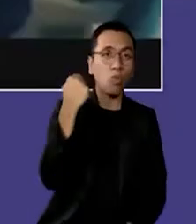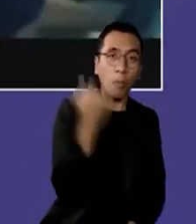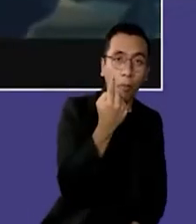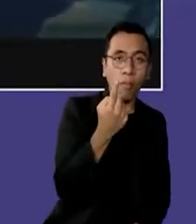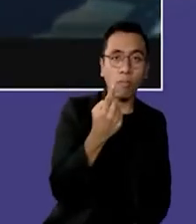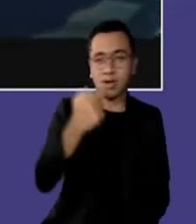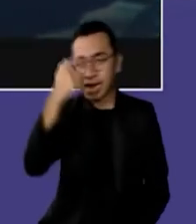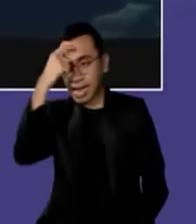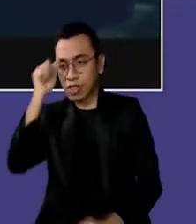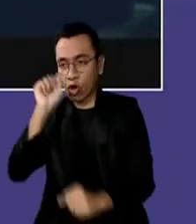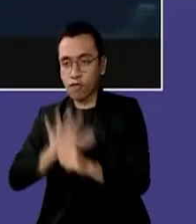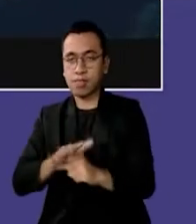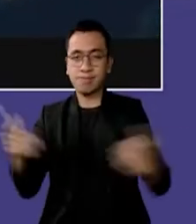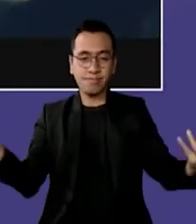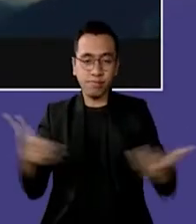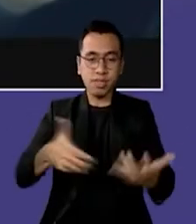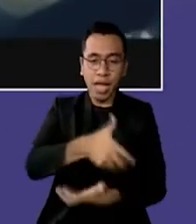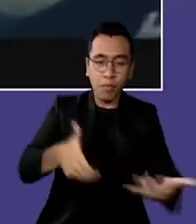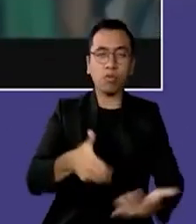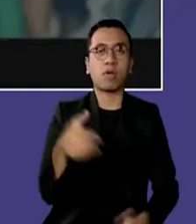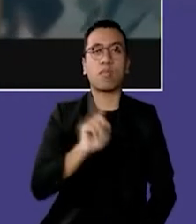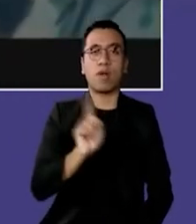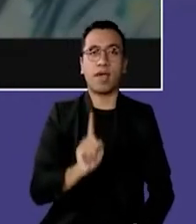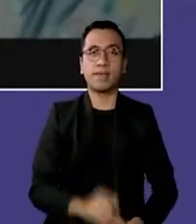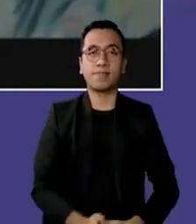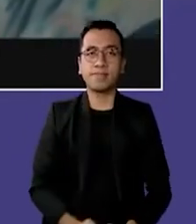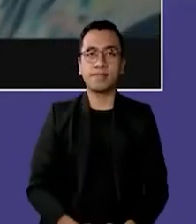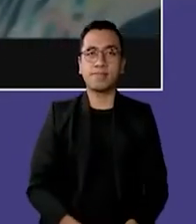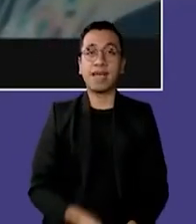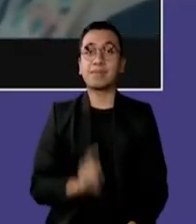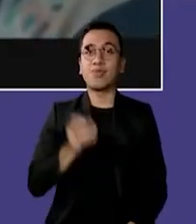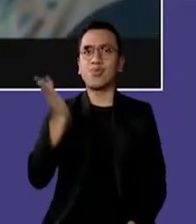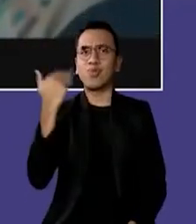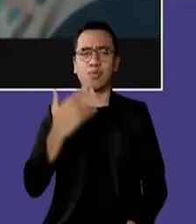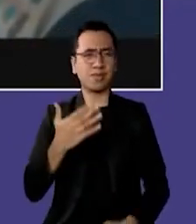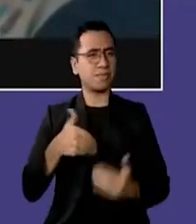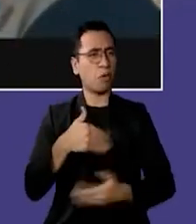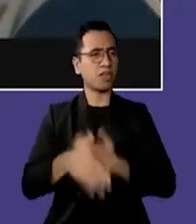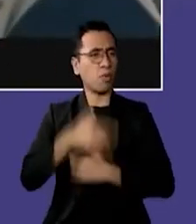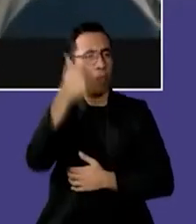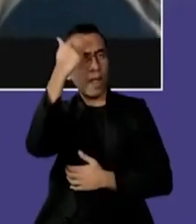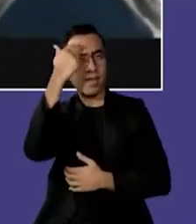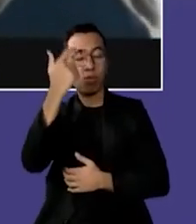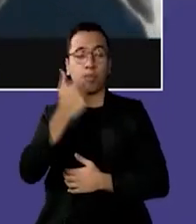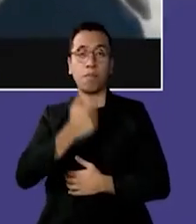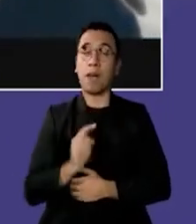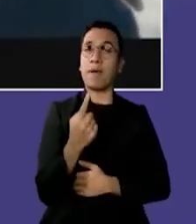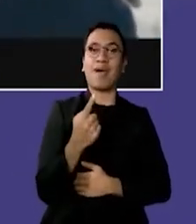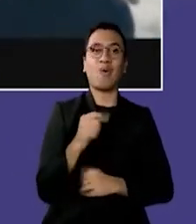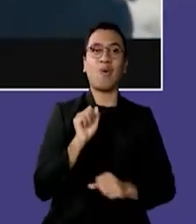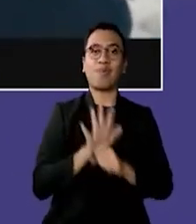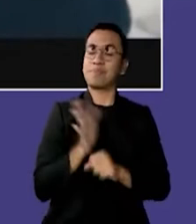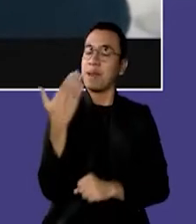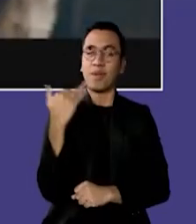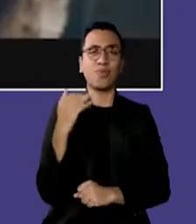penyakit-penyakit eh penyakit covert yang memang pada saat itu kita juga masih belajar ya Dalam proses pembelajaran itu yang pertama yang kedua